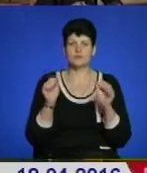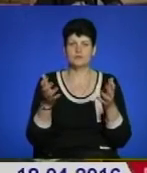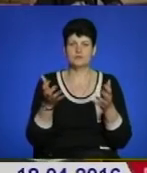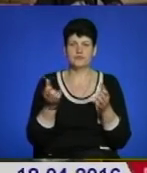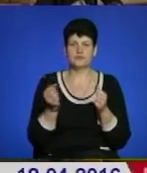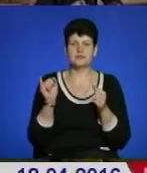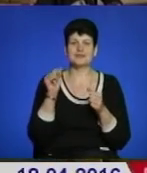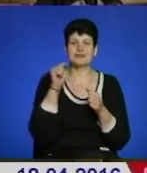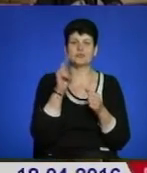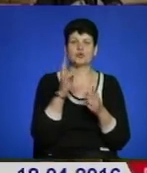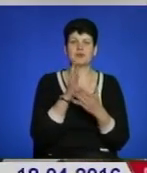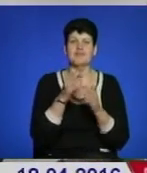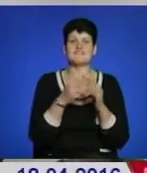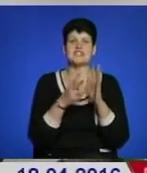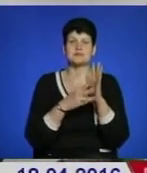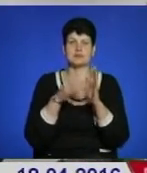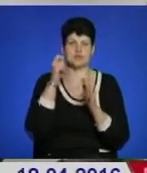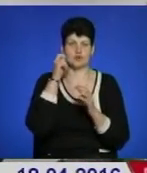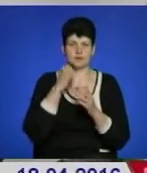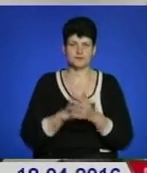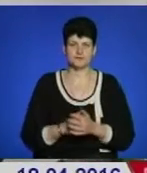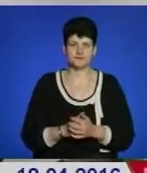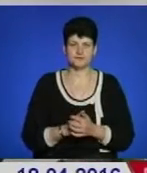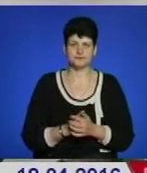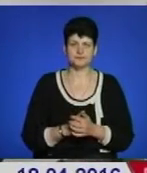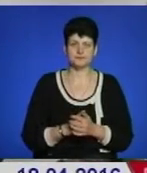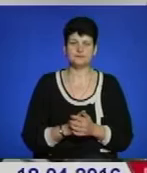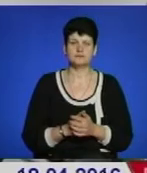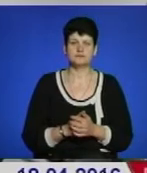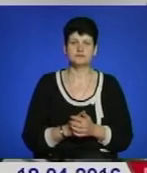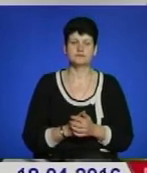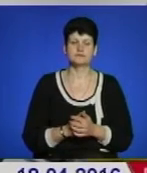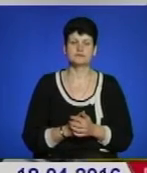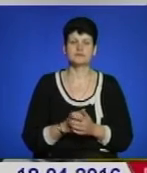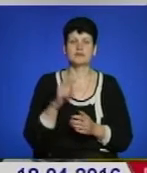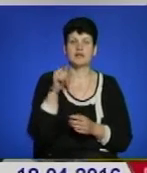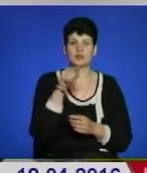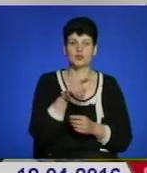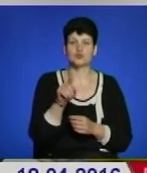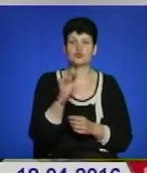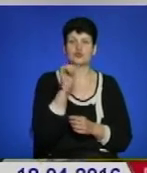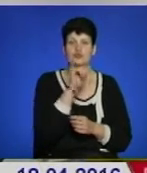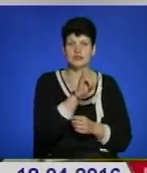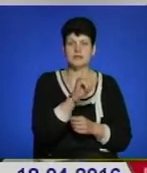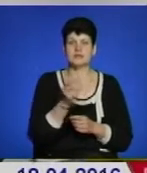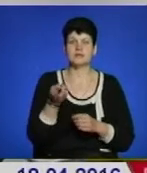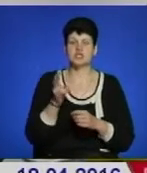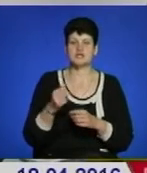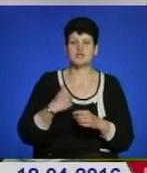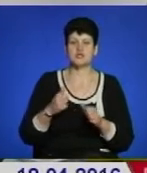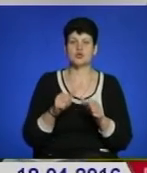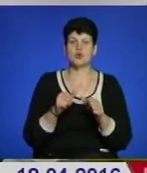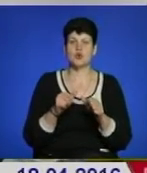і 18-річні. Для того, що вони з'явилися в військкомат,